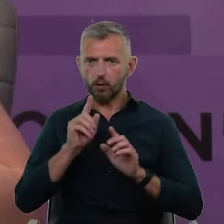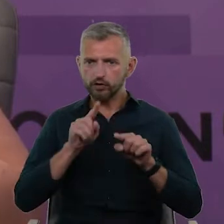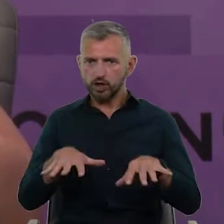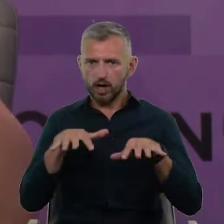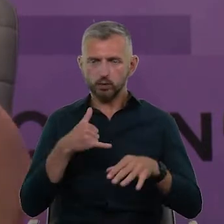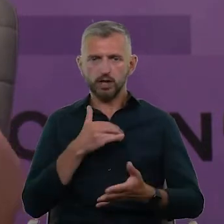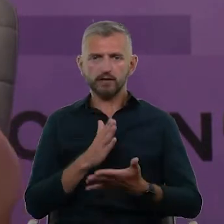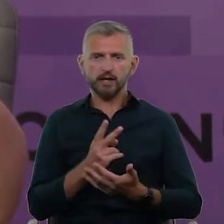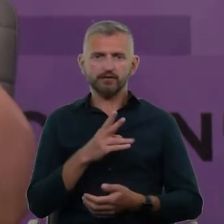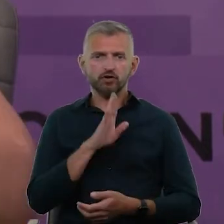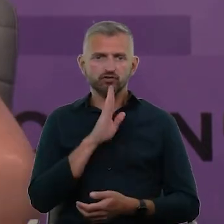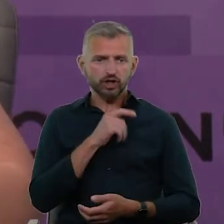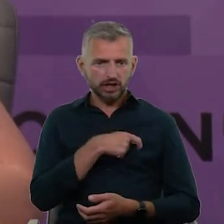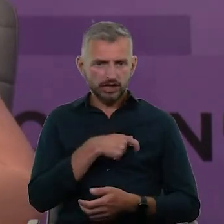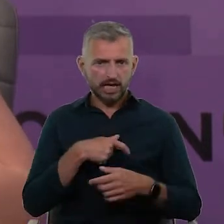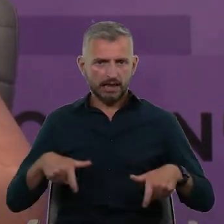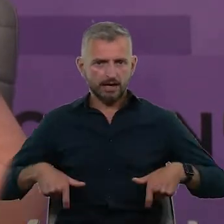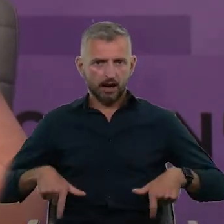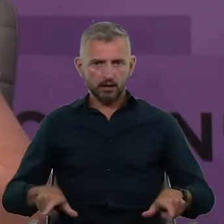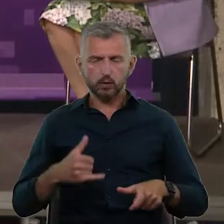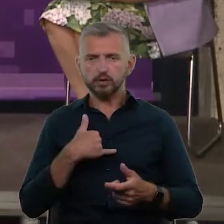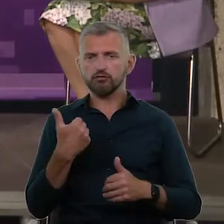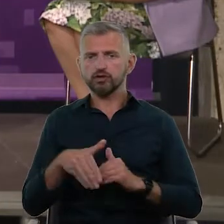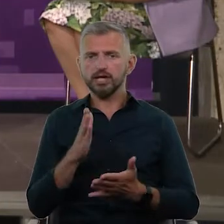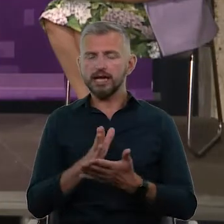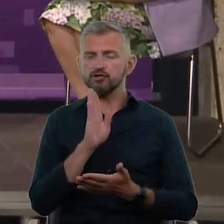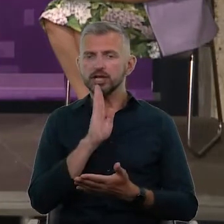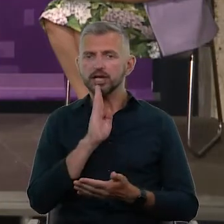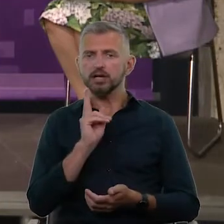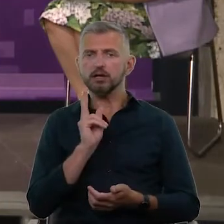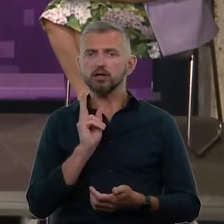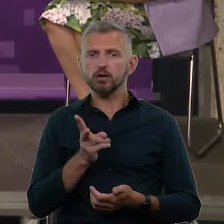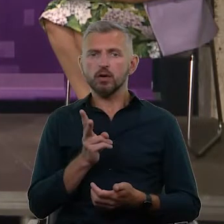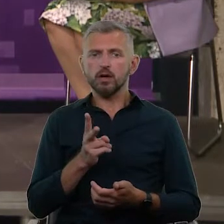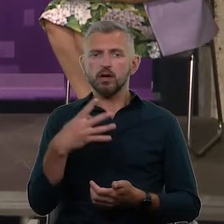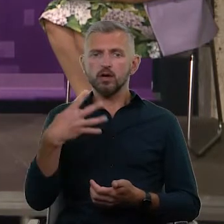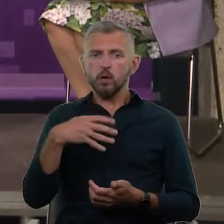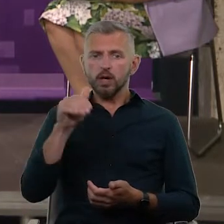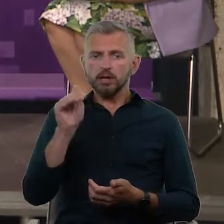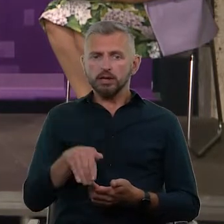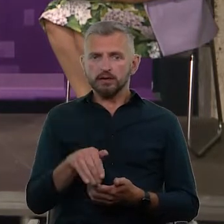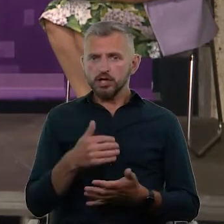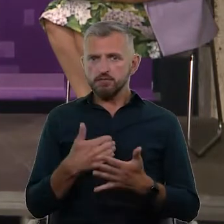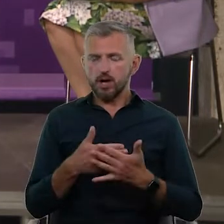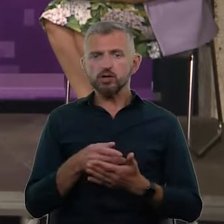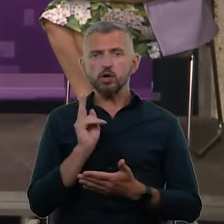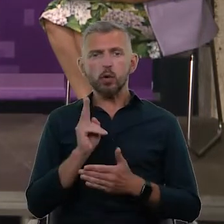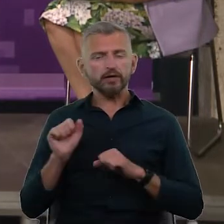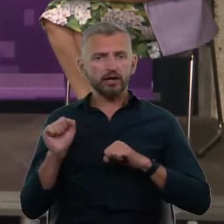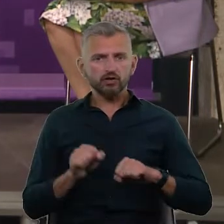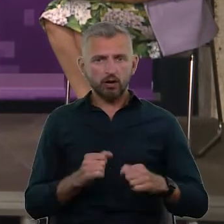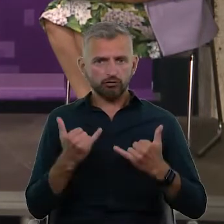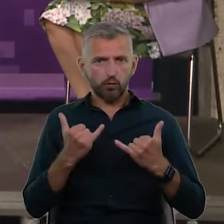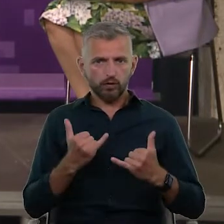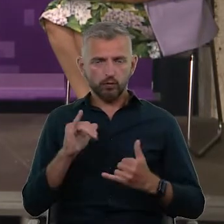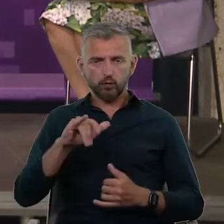нас є дві жінки-генералки, у нас вже є жінки, які 40 тисяч майже, які захищають сьогодні